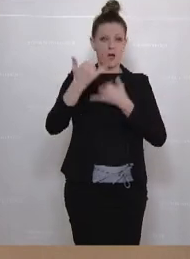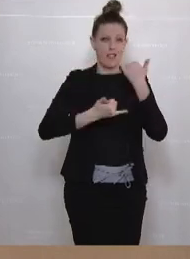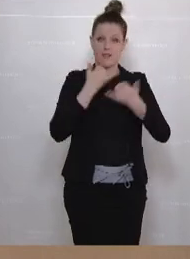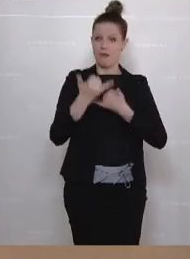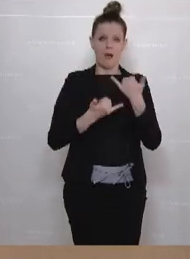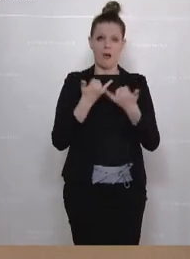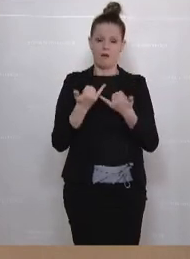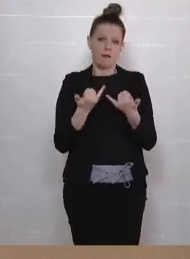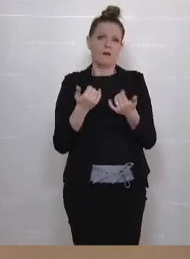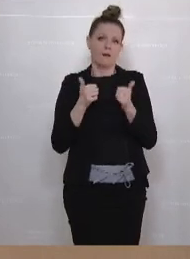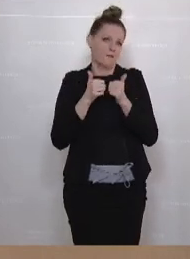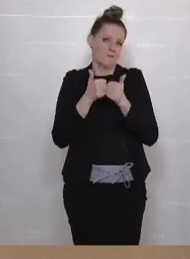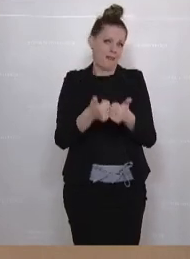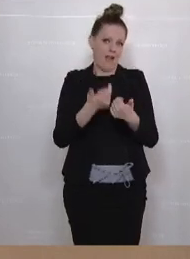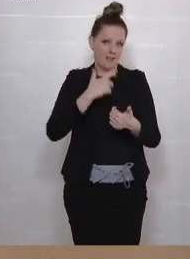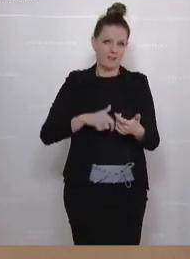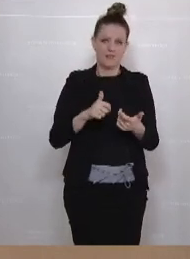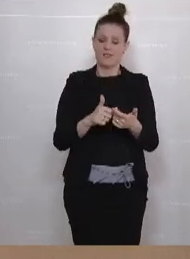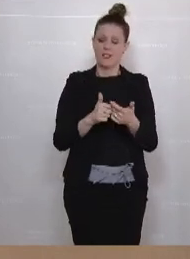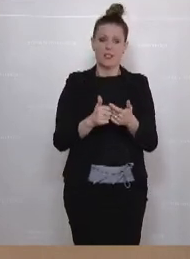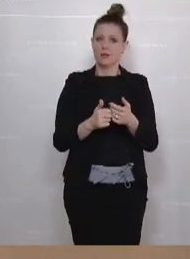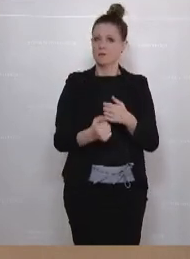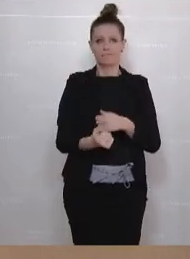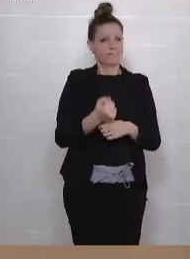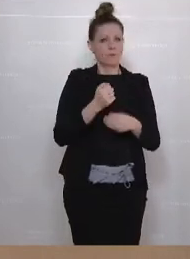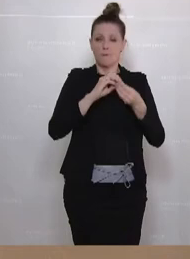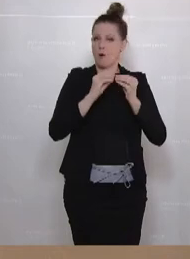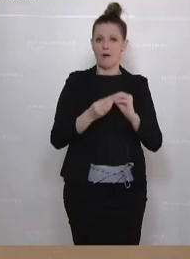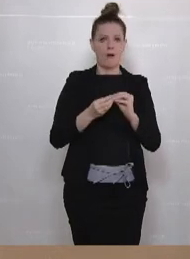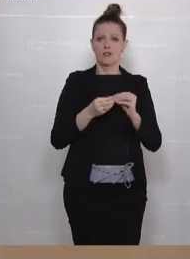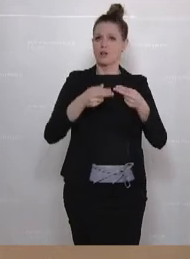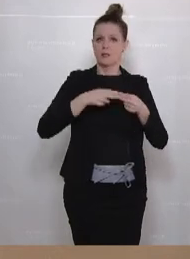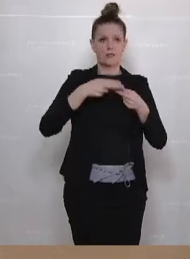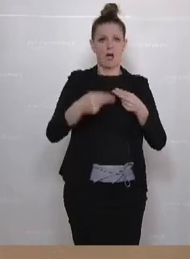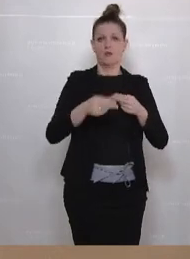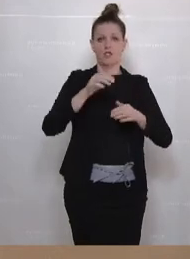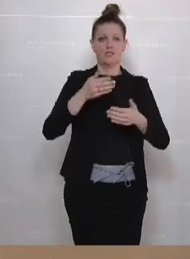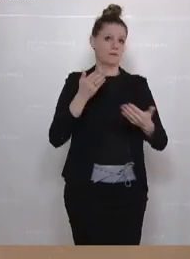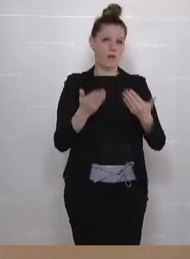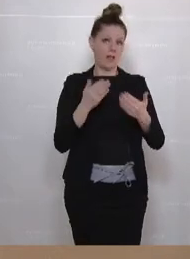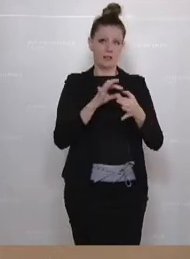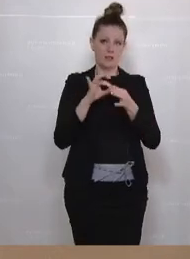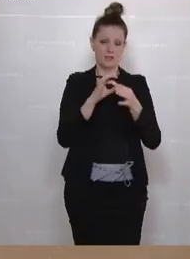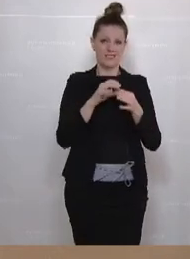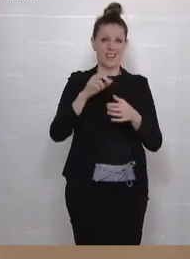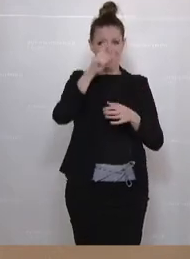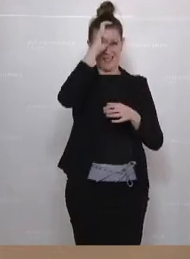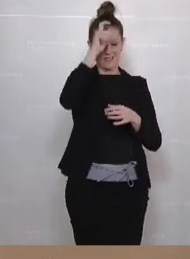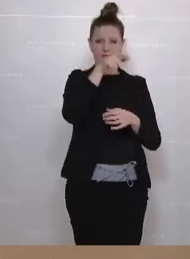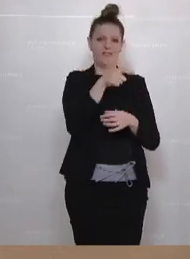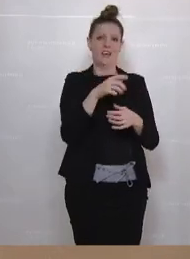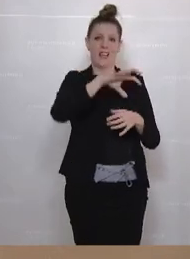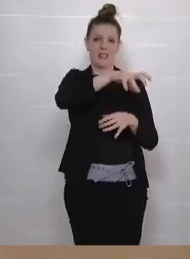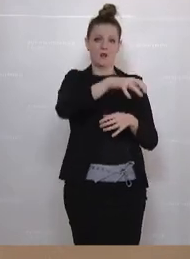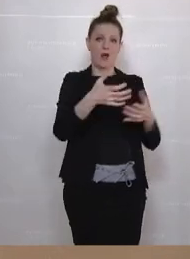sicher die größte Herausforderung, das problematischste Nachbarschaftsverhältnis, das wir haben. Die Türkei ist ein regionaler